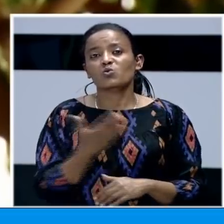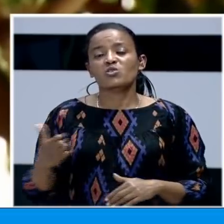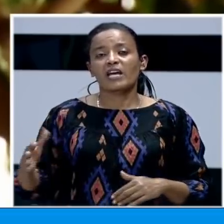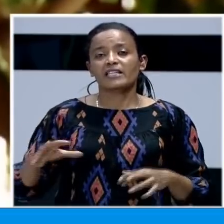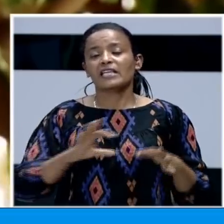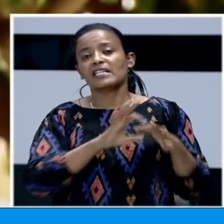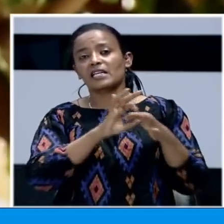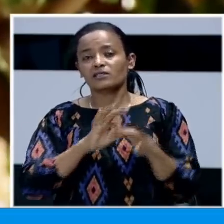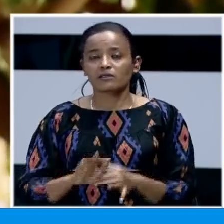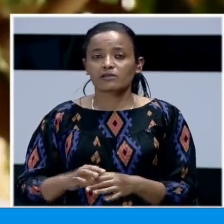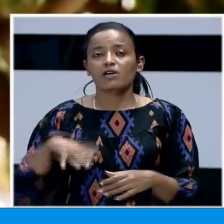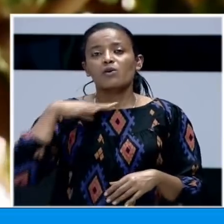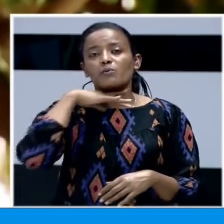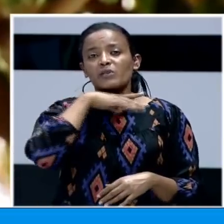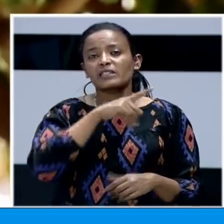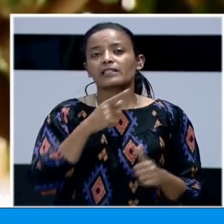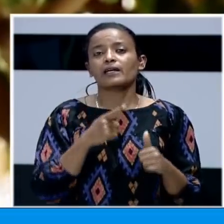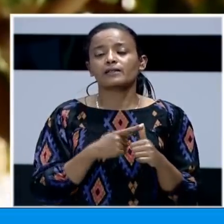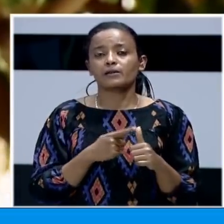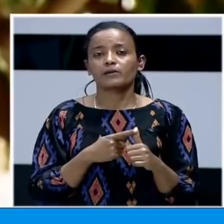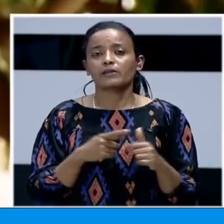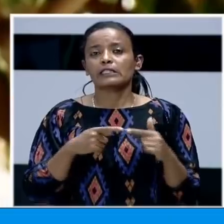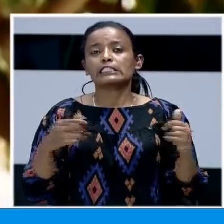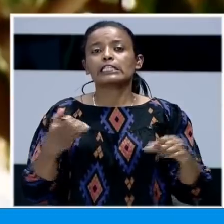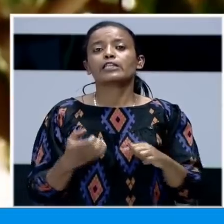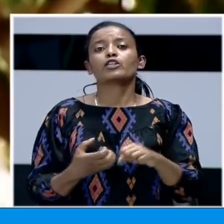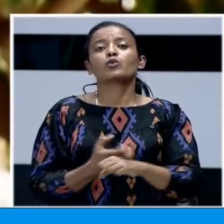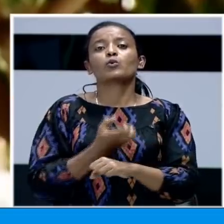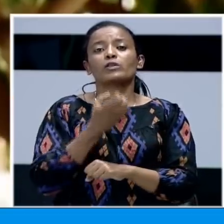تأساسيرو بخنات حادة صارا ايكونوميو